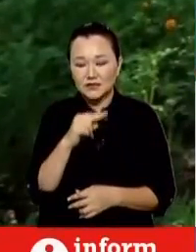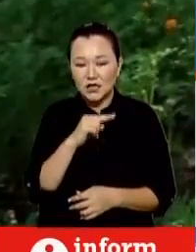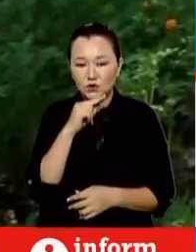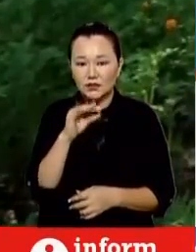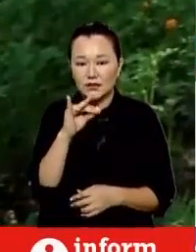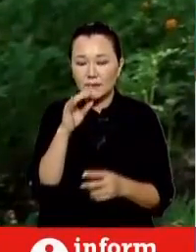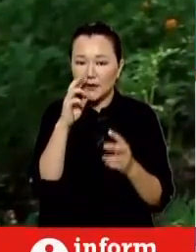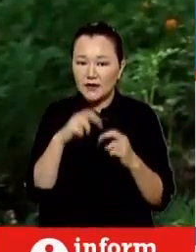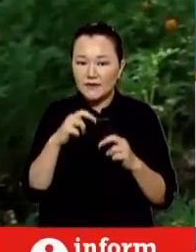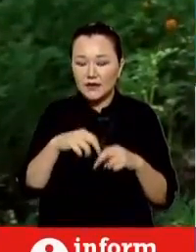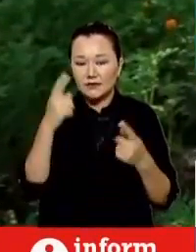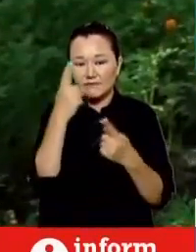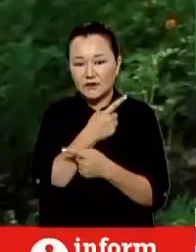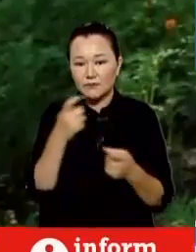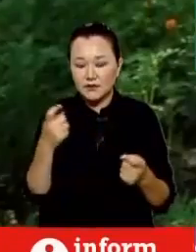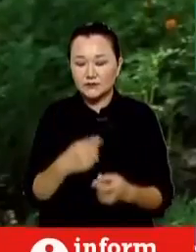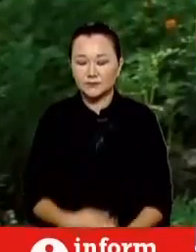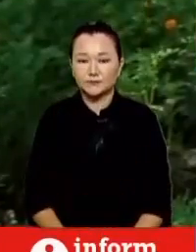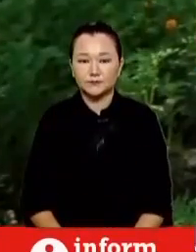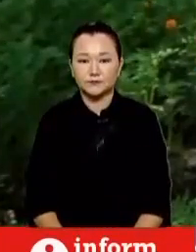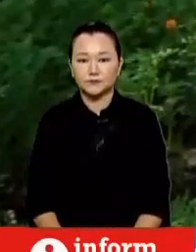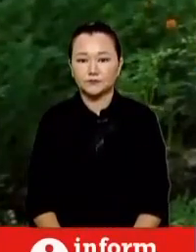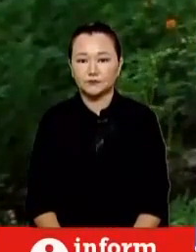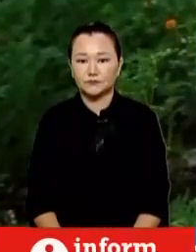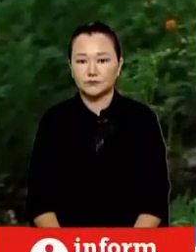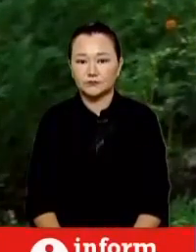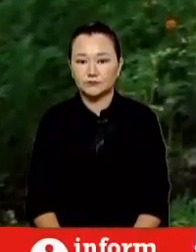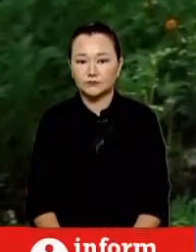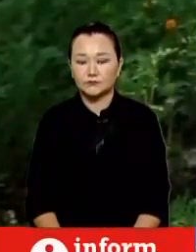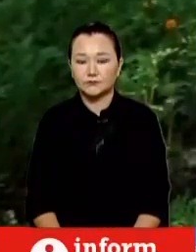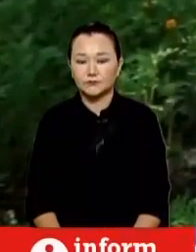перепроверять информацию. Эльмира Ержанова, Азамат Кубегенов, Информбюро, Актобе.